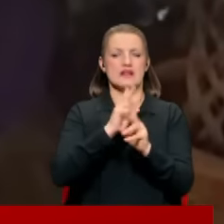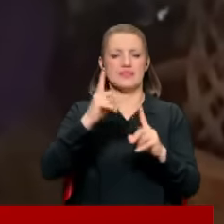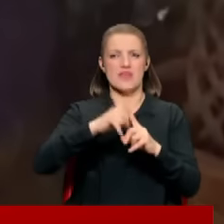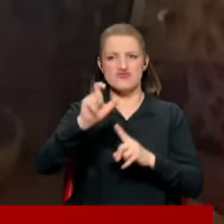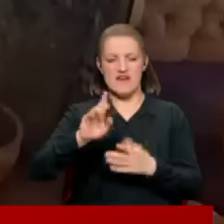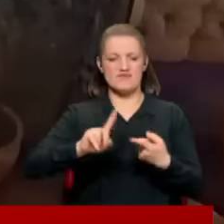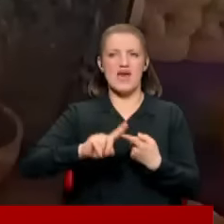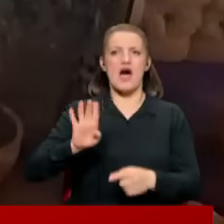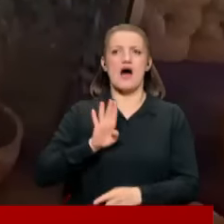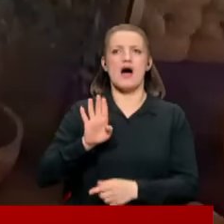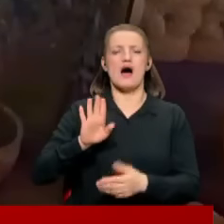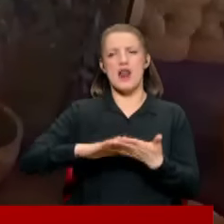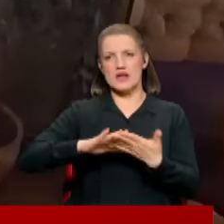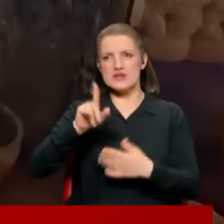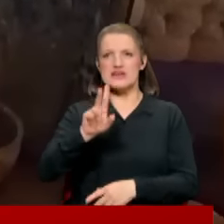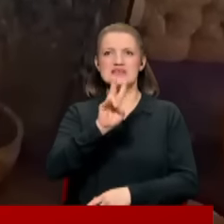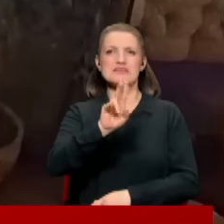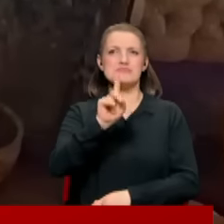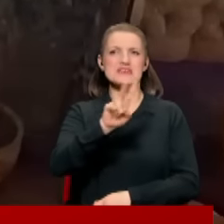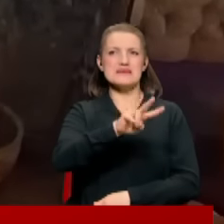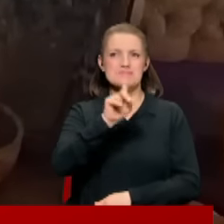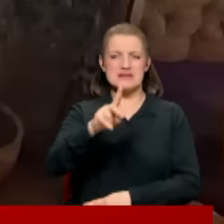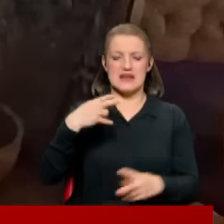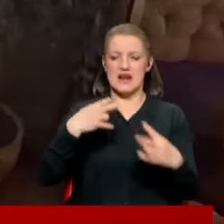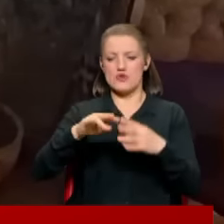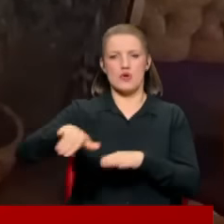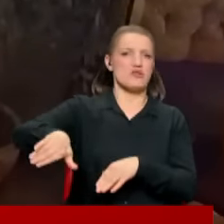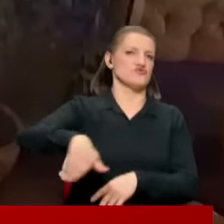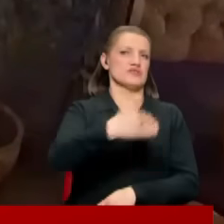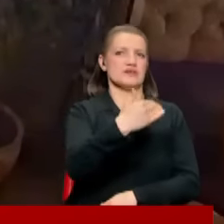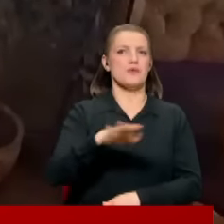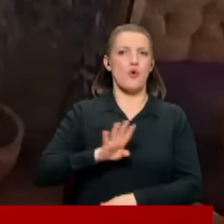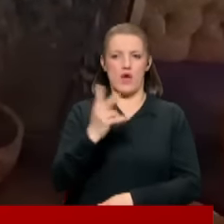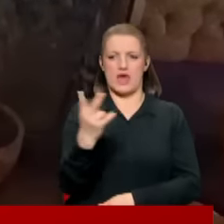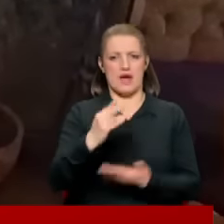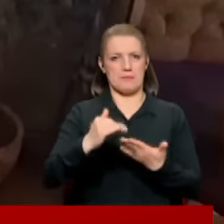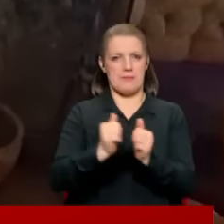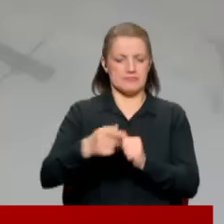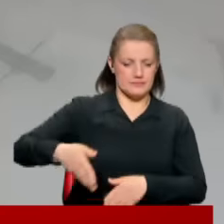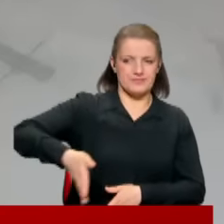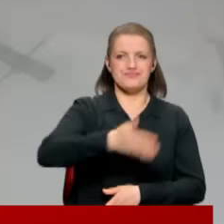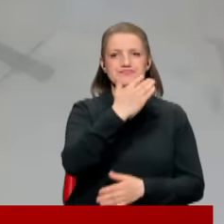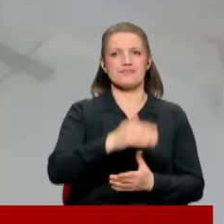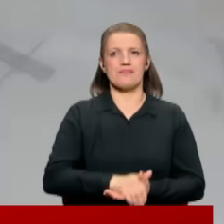ve arkadaşı saat 21.21'de restorandan ayrıldı.